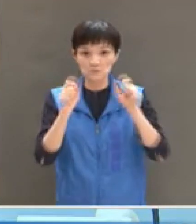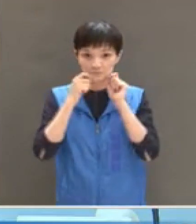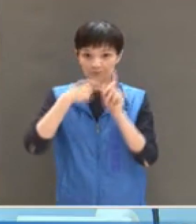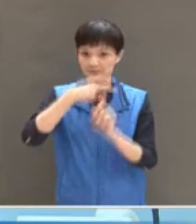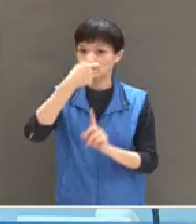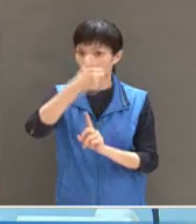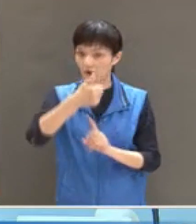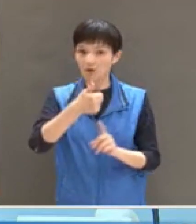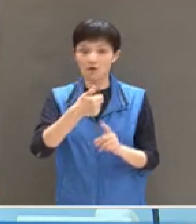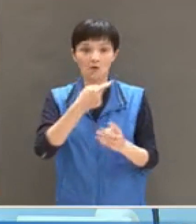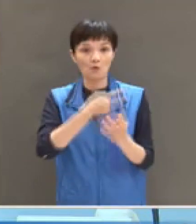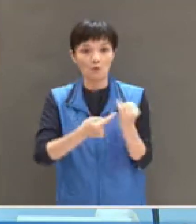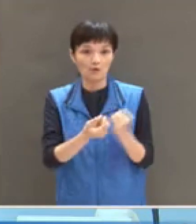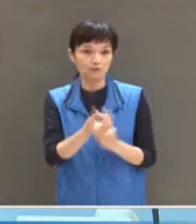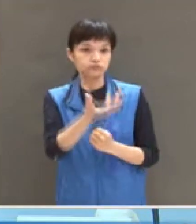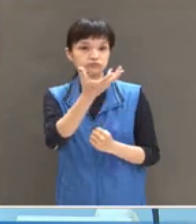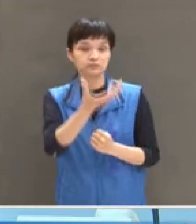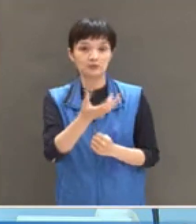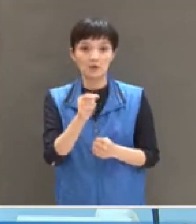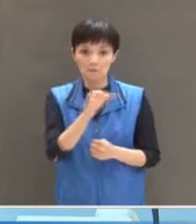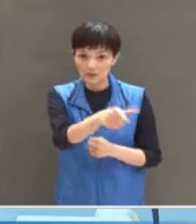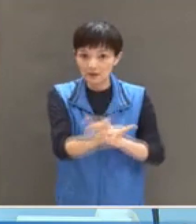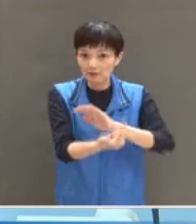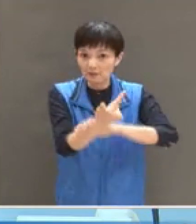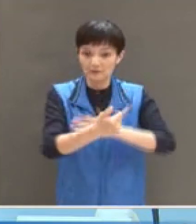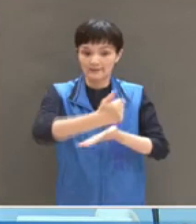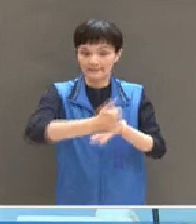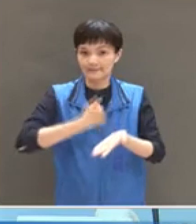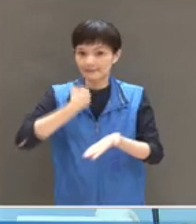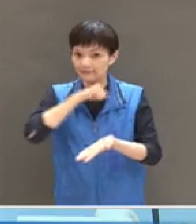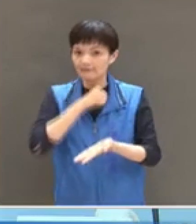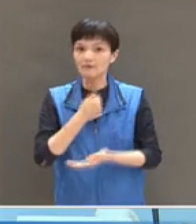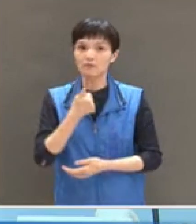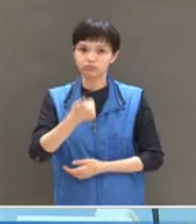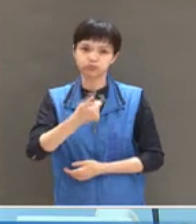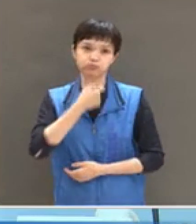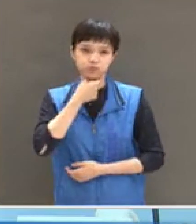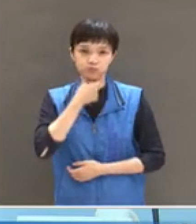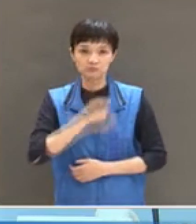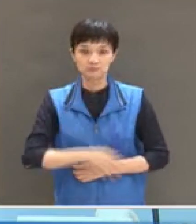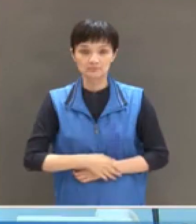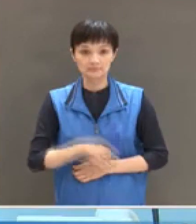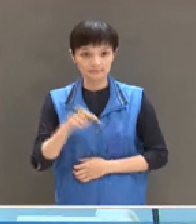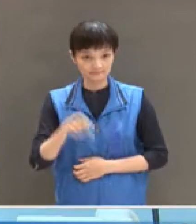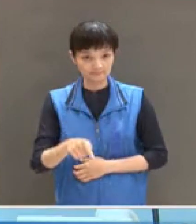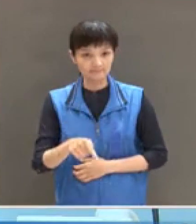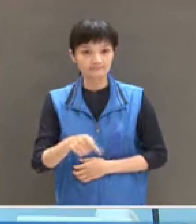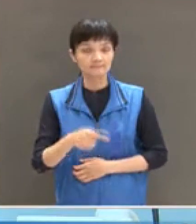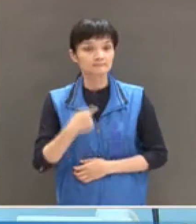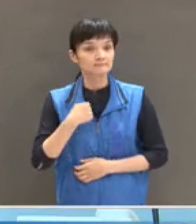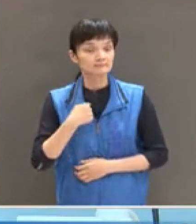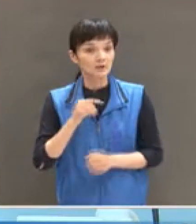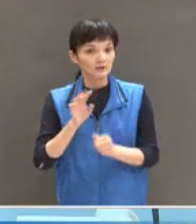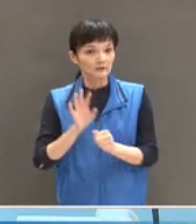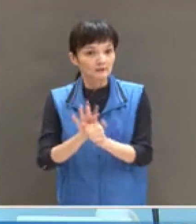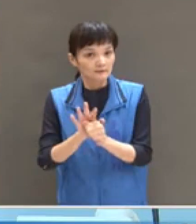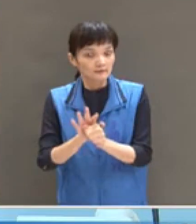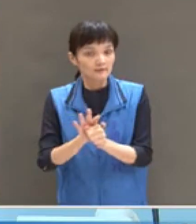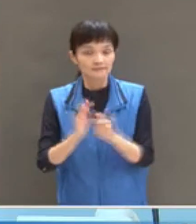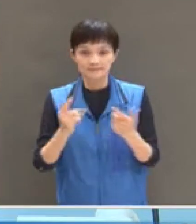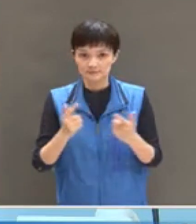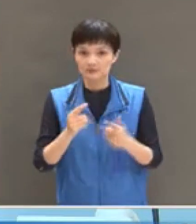苗进来嘛，这是一个态度。我们用这样一个态度协助，也不要协助，用这个态